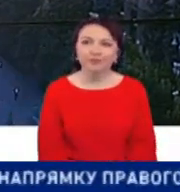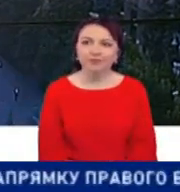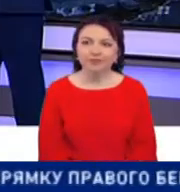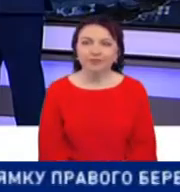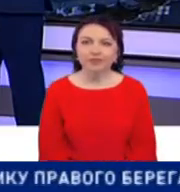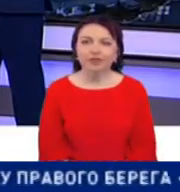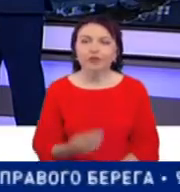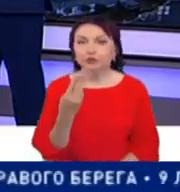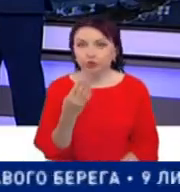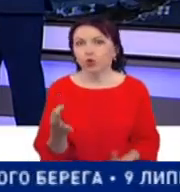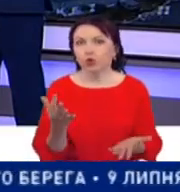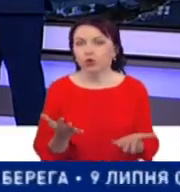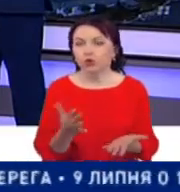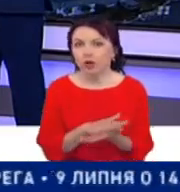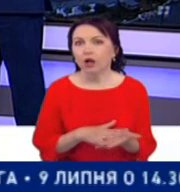Тільки що.